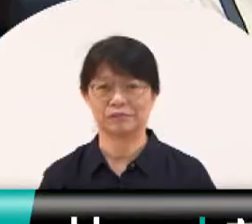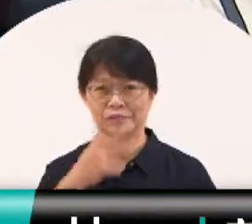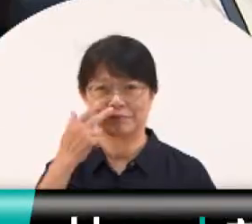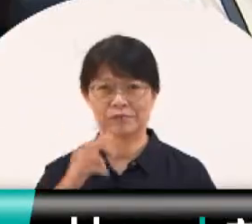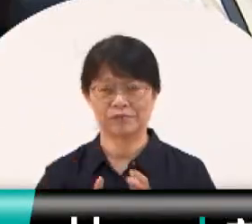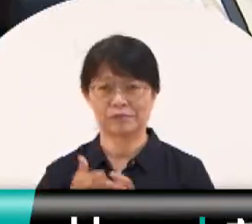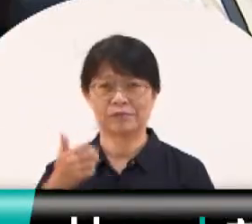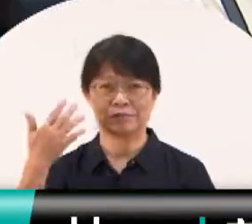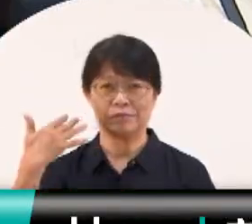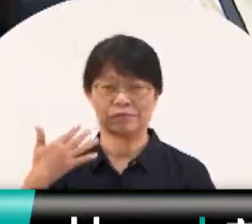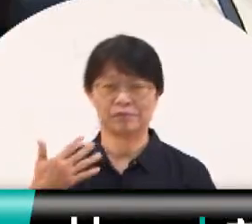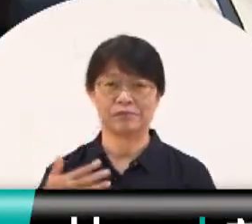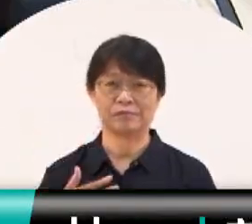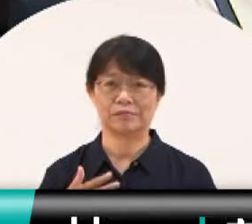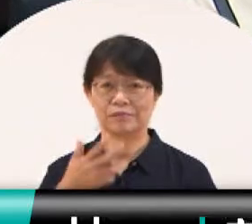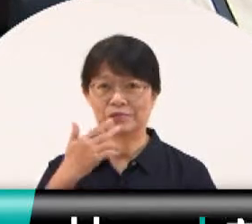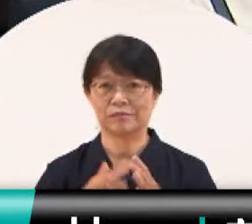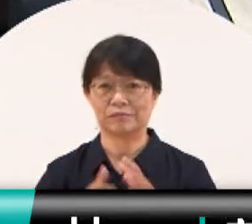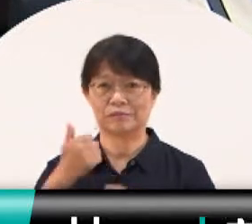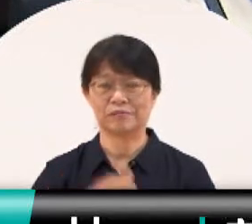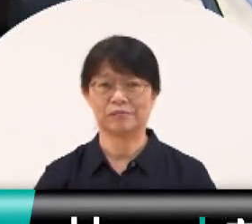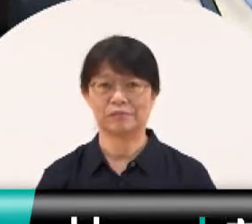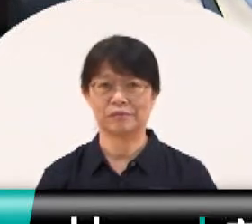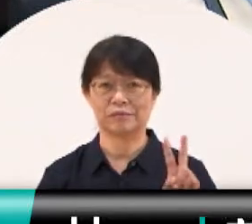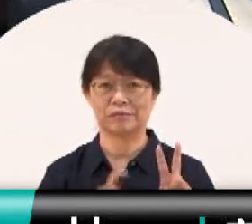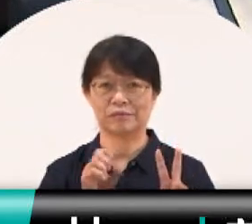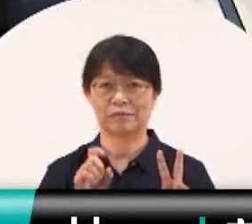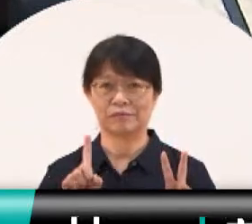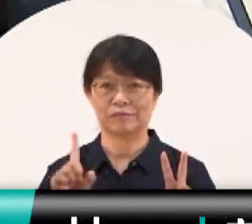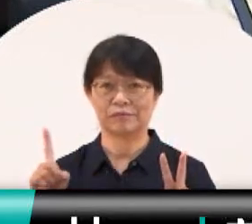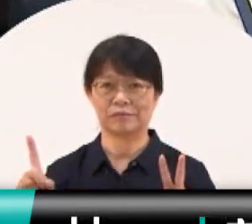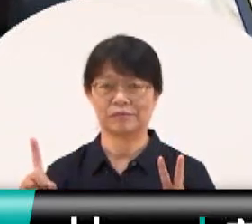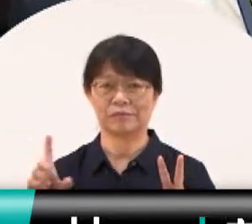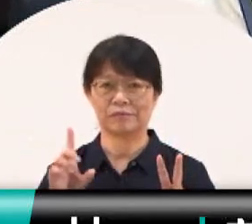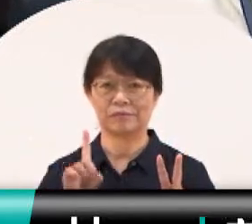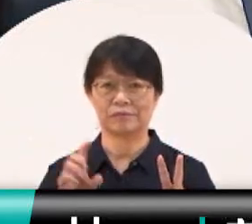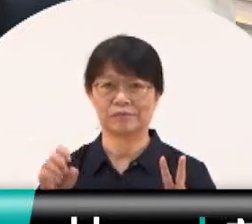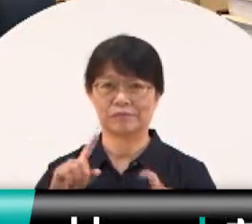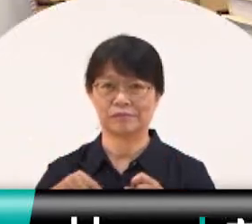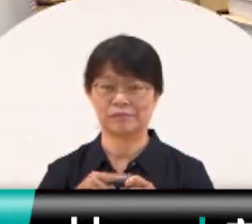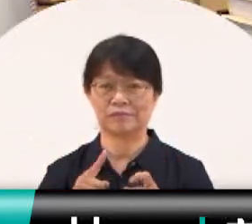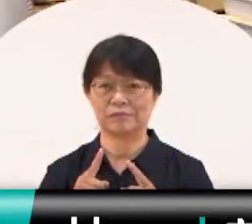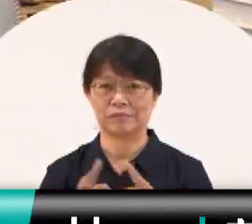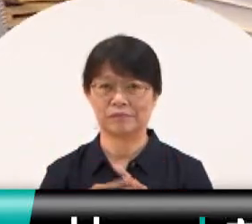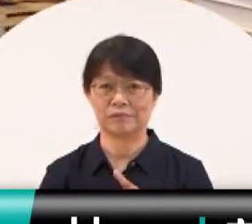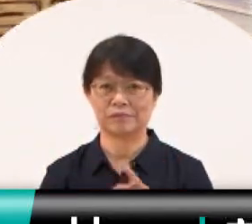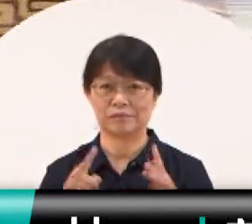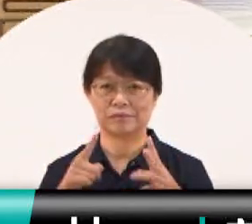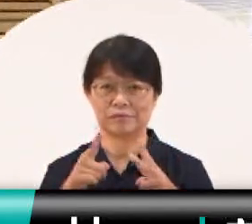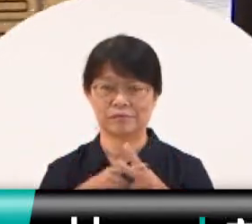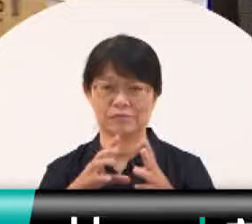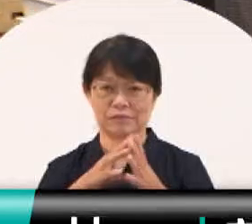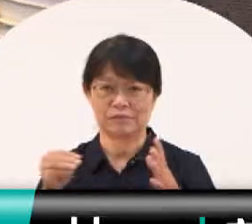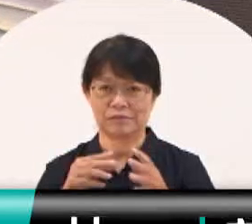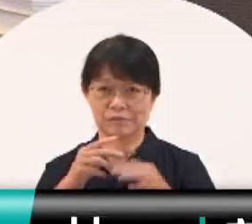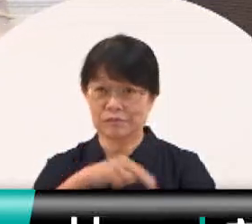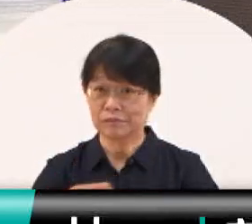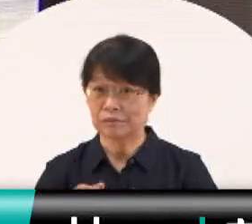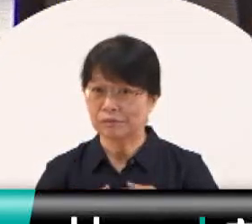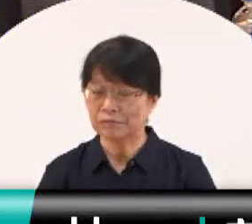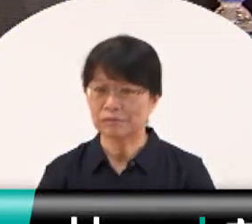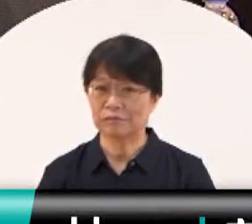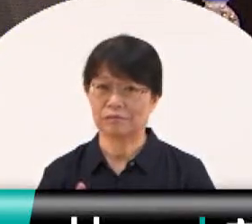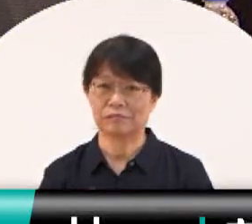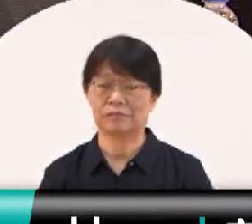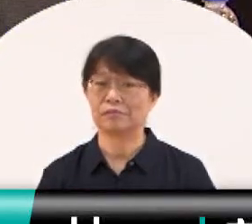统哈，时任我们台南市长，2010年的时候有一个小巨蛋，后来变皮蛋哈，也搁置到现在，那里现在还